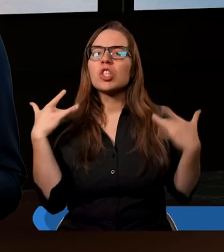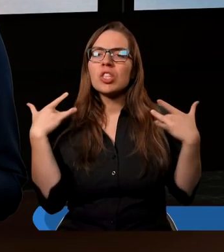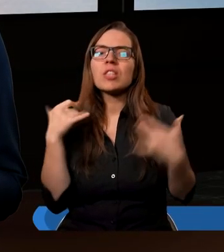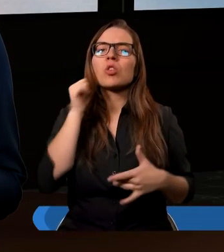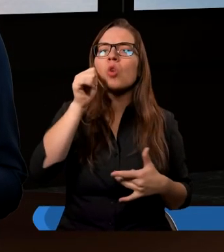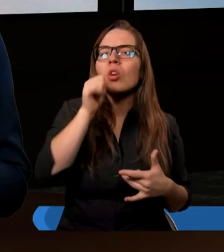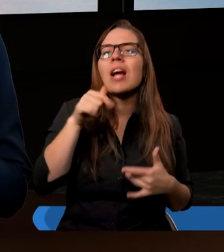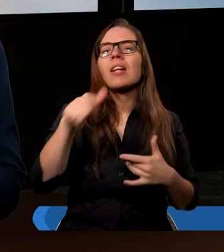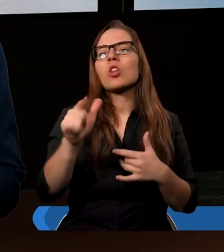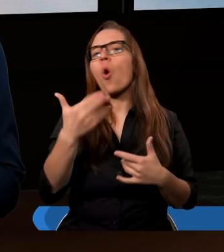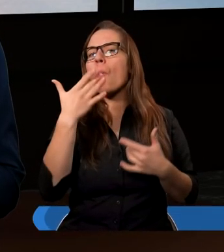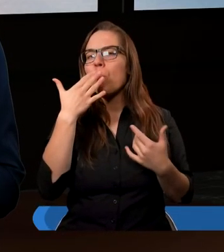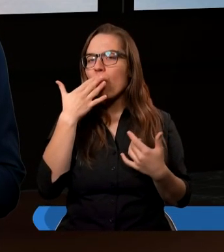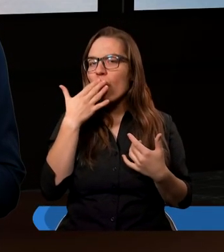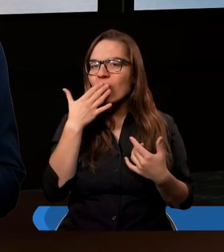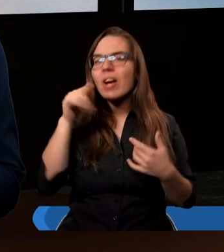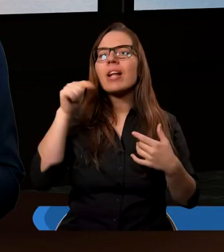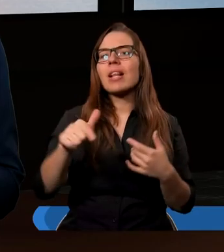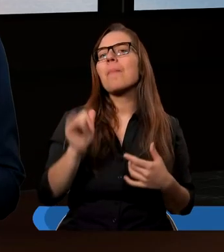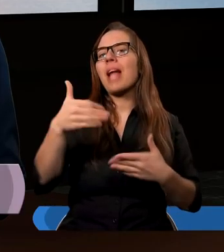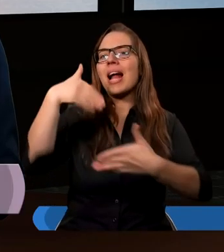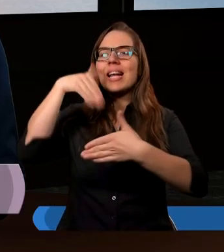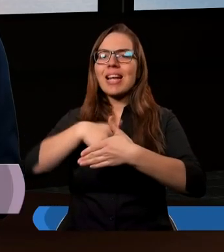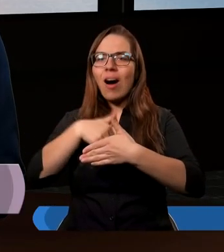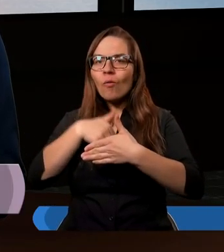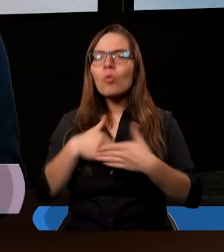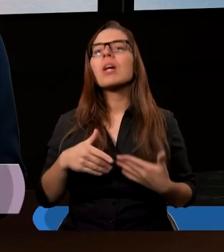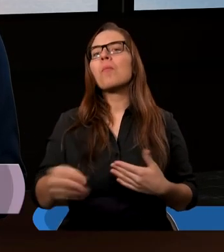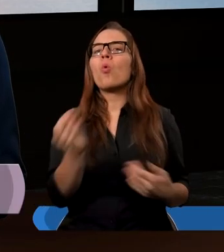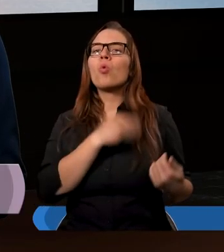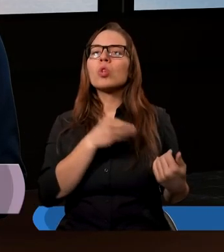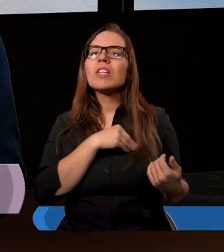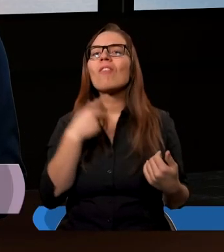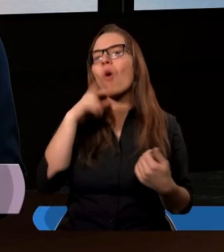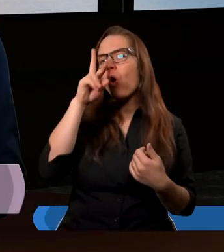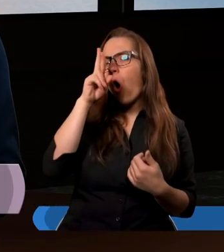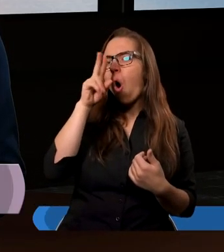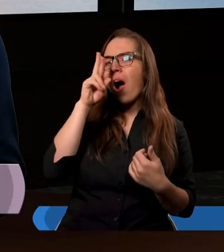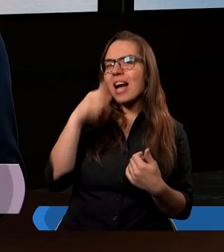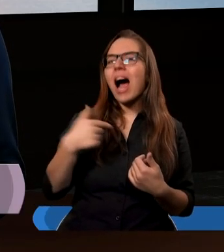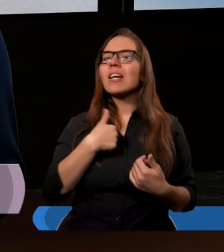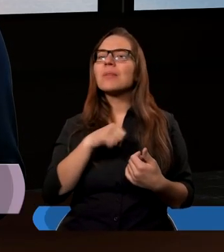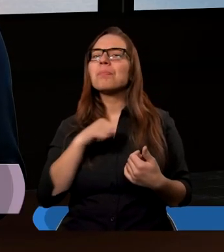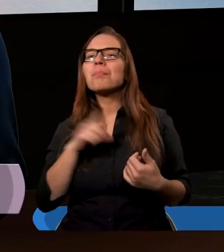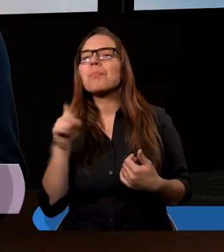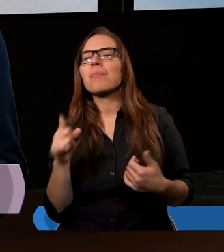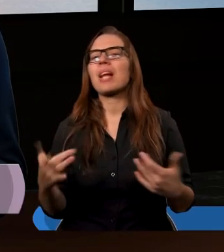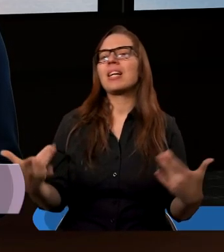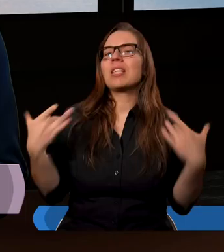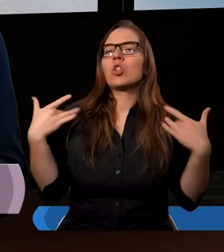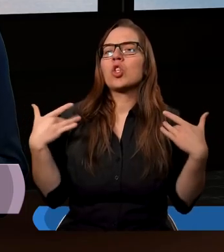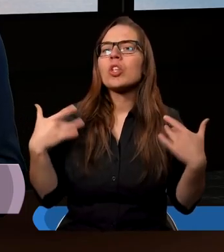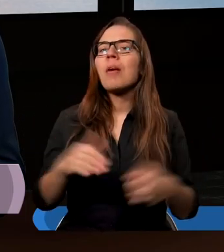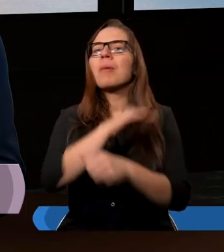mówimy, w tym jak się zachowujemy. Uczciwość kojarzy się dla mnie z życiem,